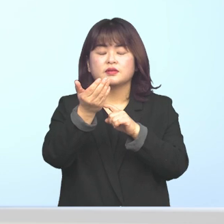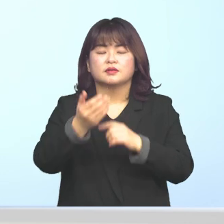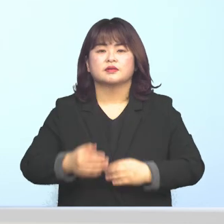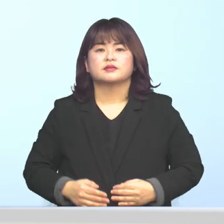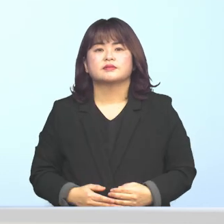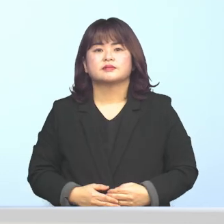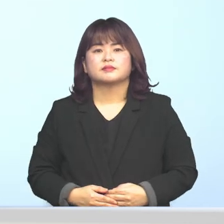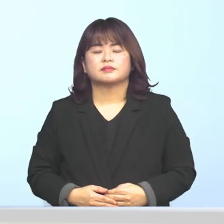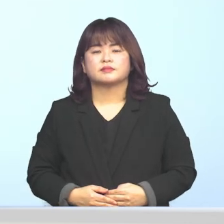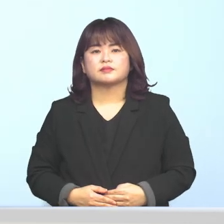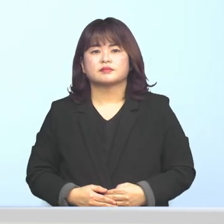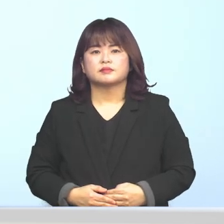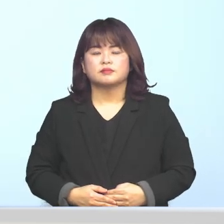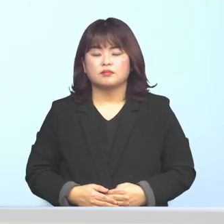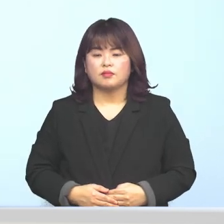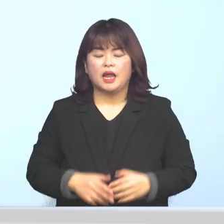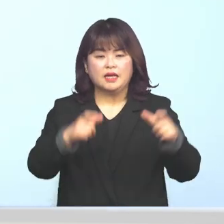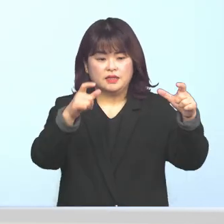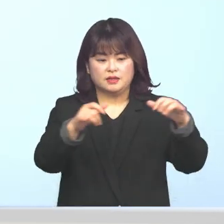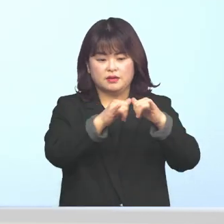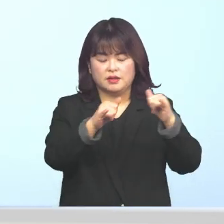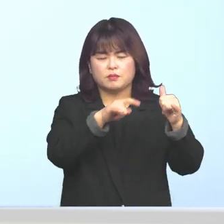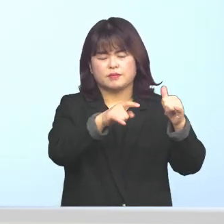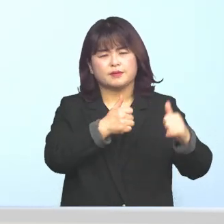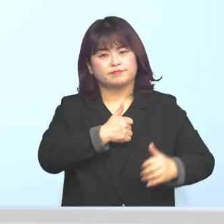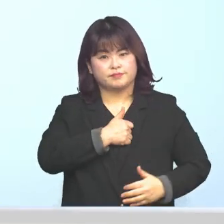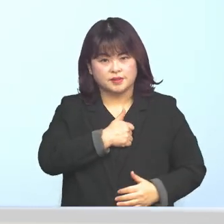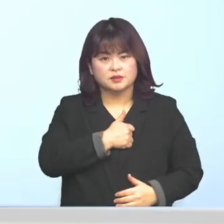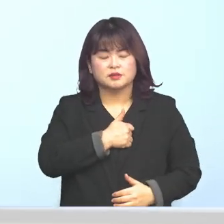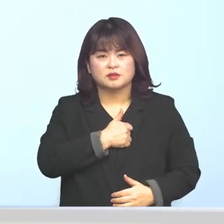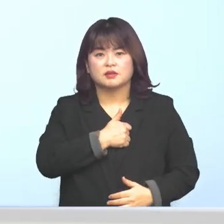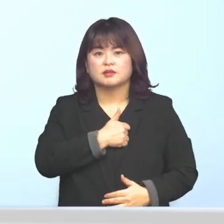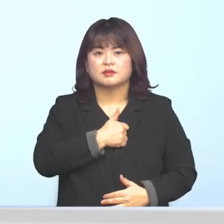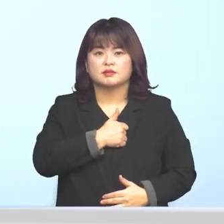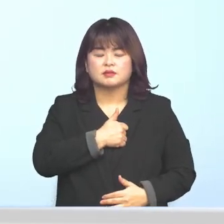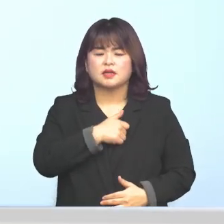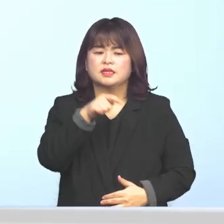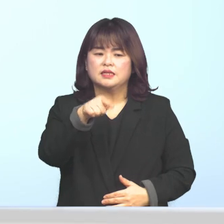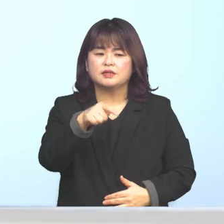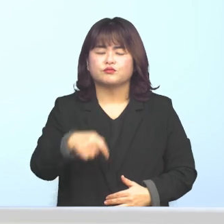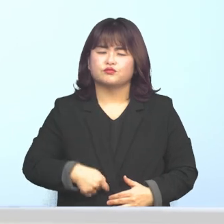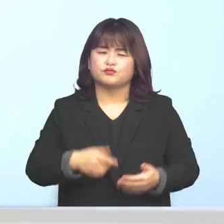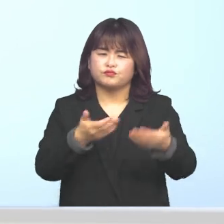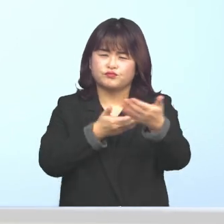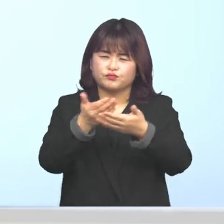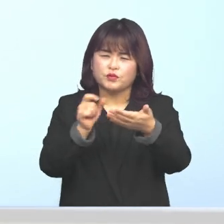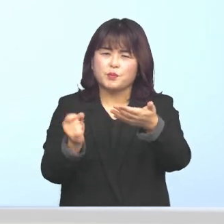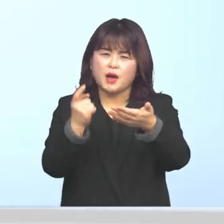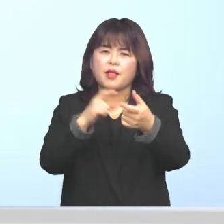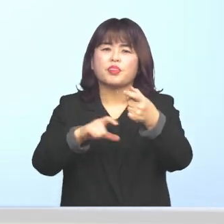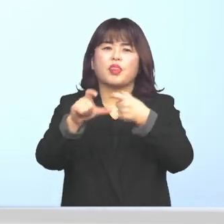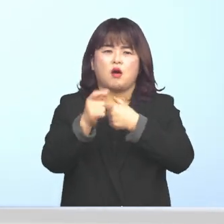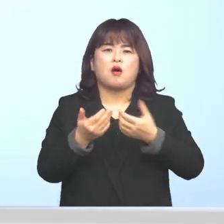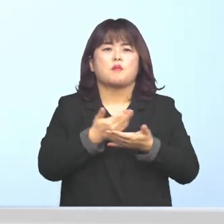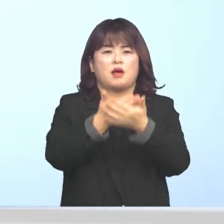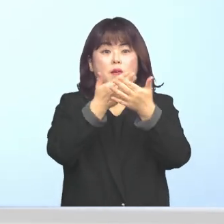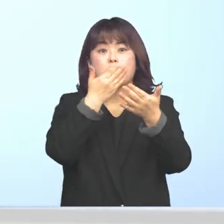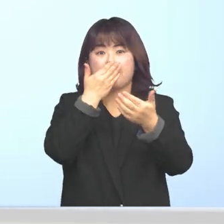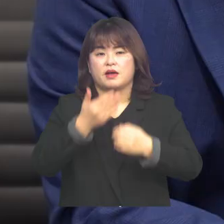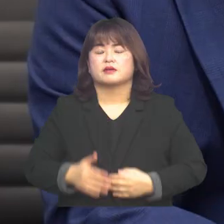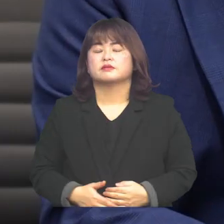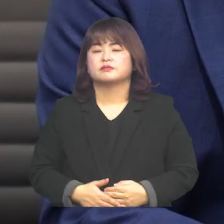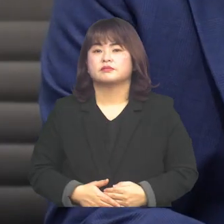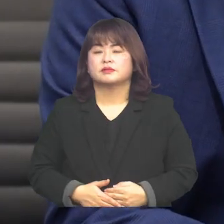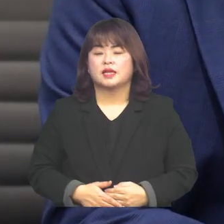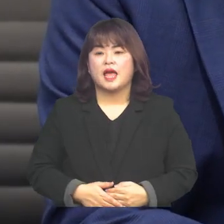더욱더 높여가면서 우리 시민들의 자긍심도 이런 교류 협력을 통해서 키워나갈